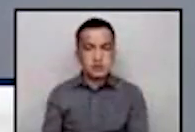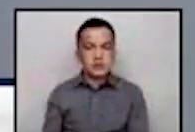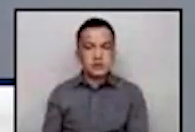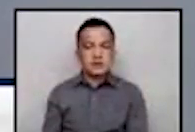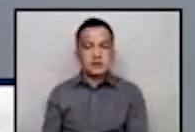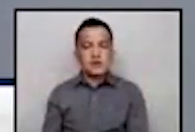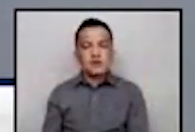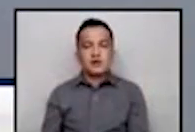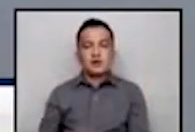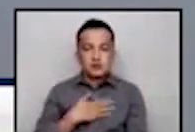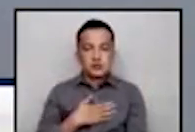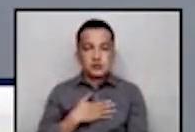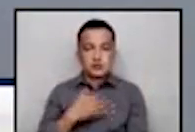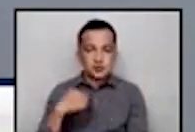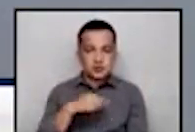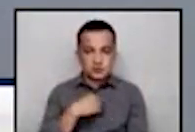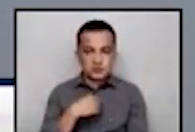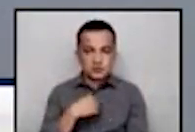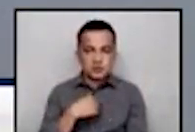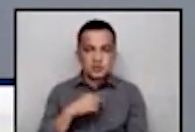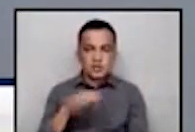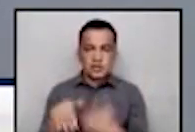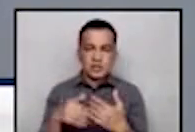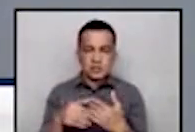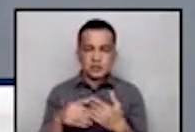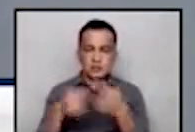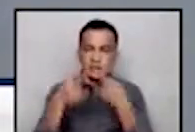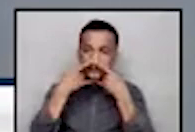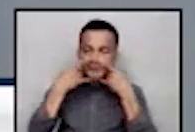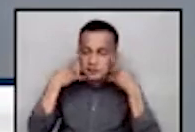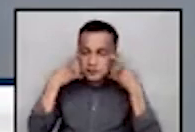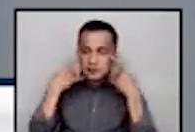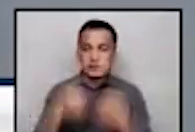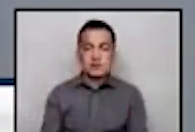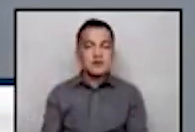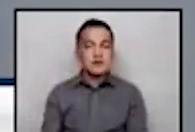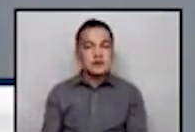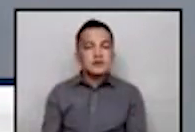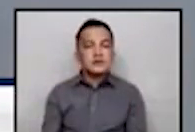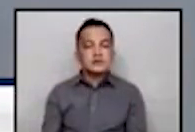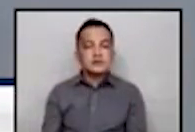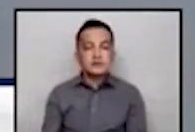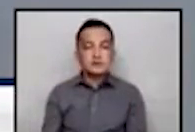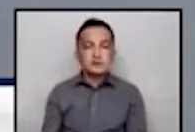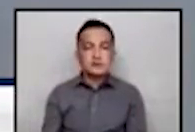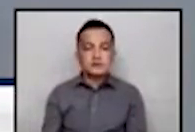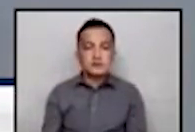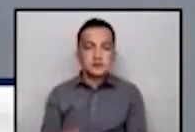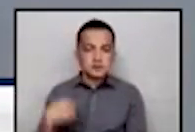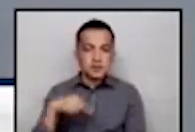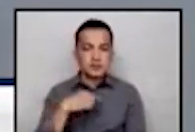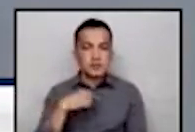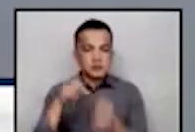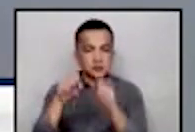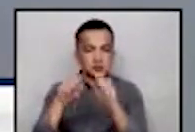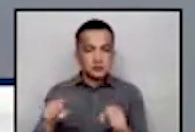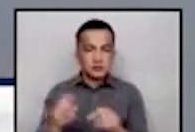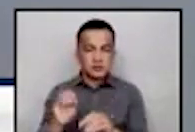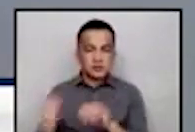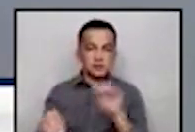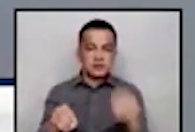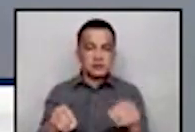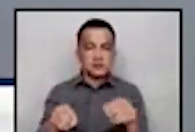as much as possible lahat po naka-face mask. In fact, sa atin po mga stations magpapalagay po kami ng face